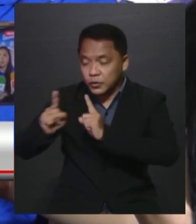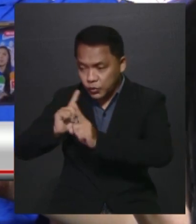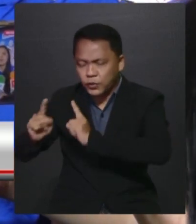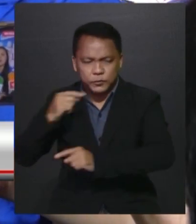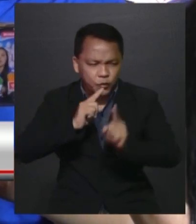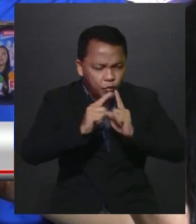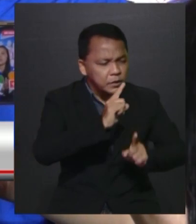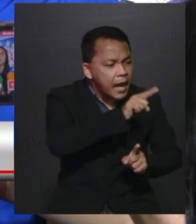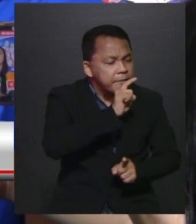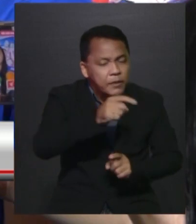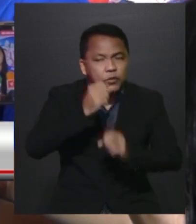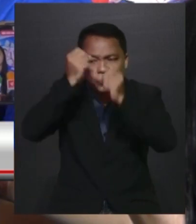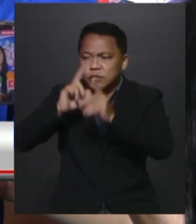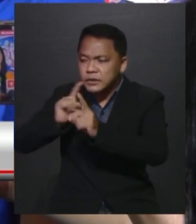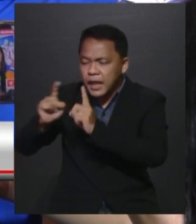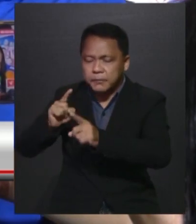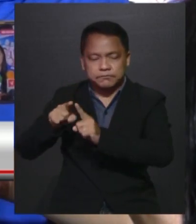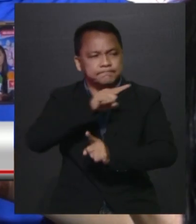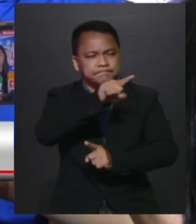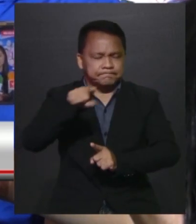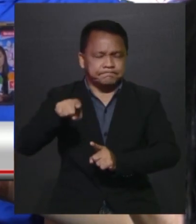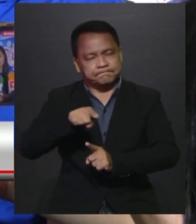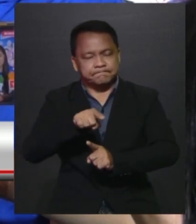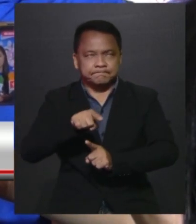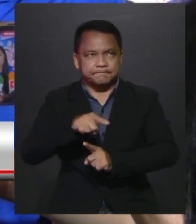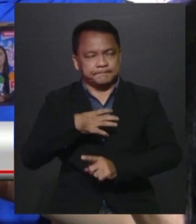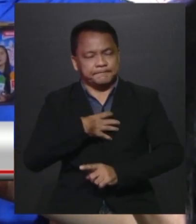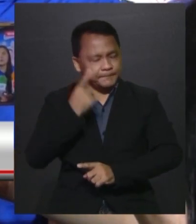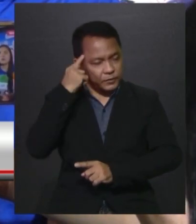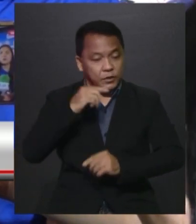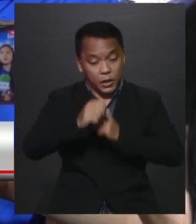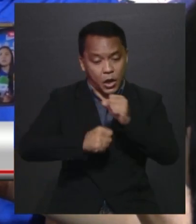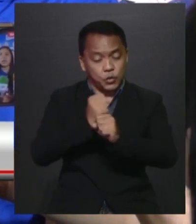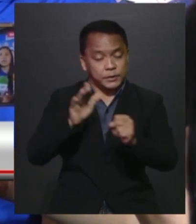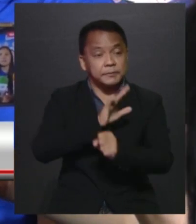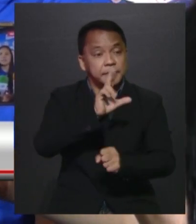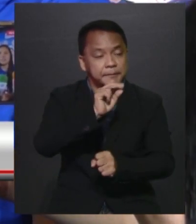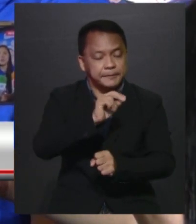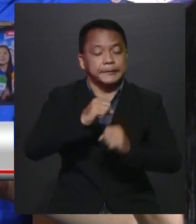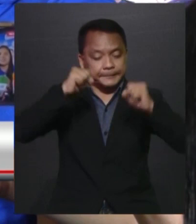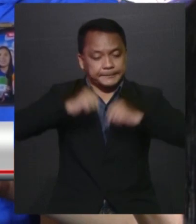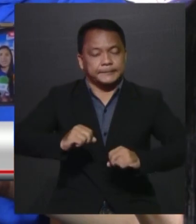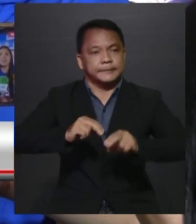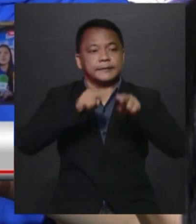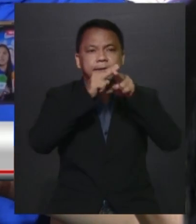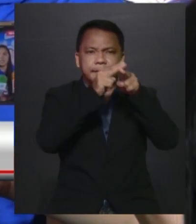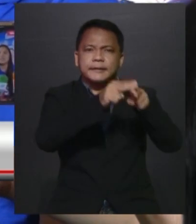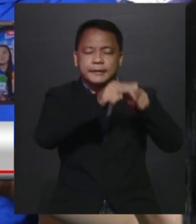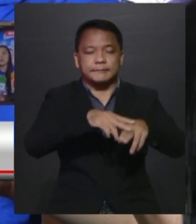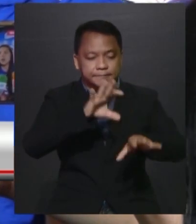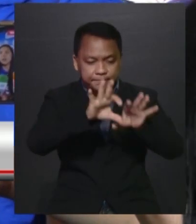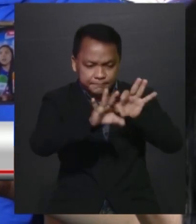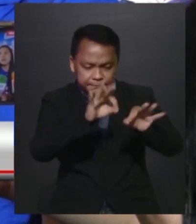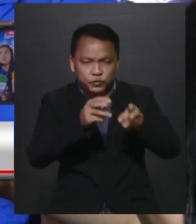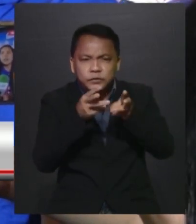คุยเหมือนกันค่ะคุยกับอาจารย์คุยอะไรหลายคนมากก็เลยบอกว่านั้นครบรอบอายุก็เลยอยากตัดสินใจขอตัดสินใจเองแล้วก็เลือกเองถึ